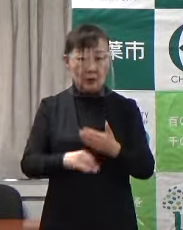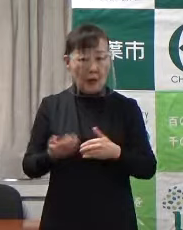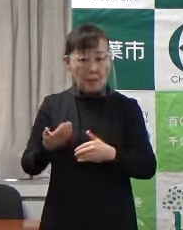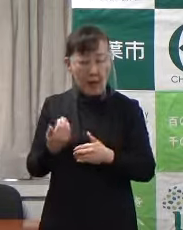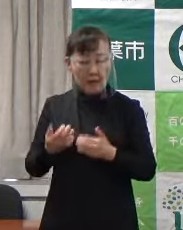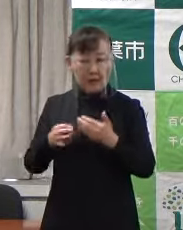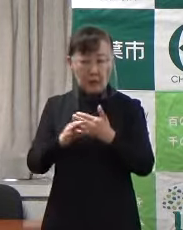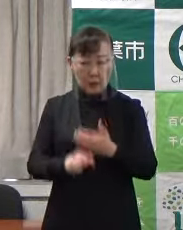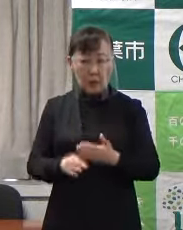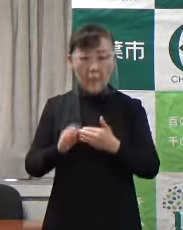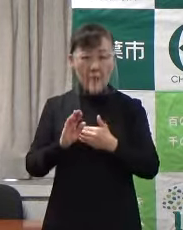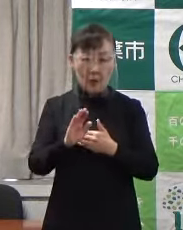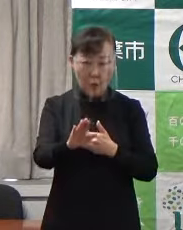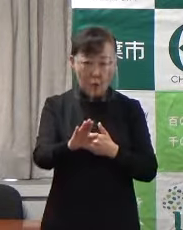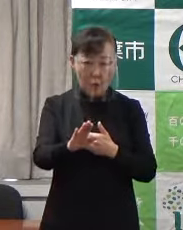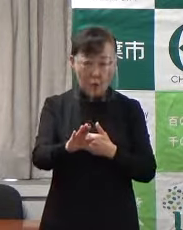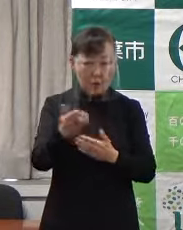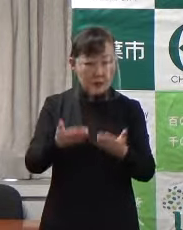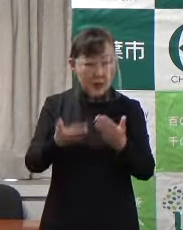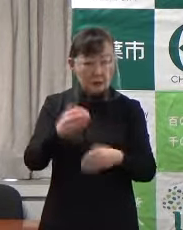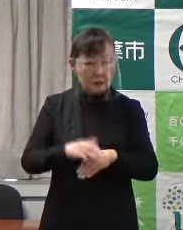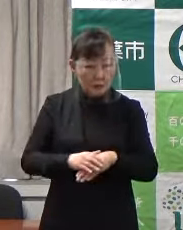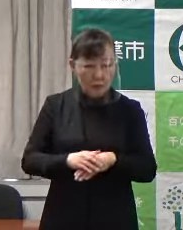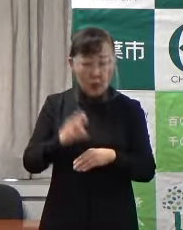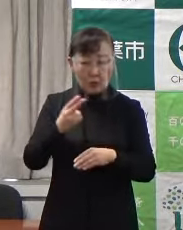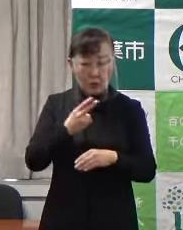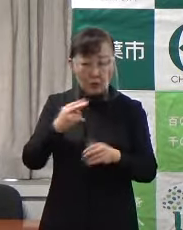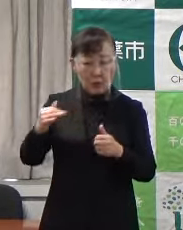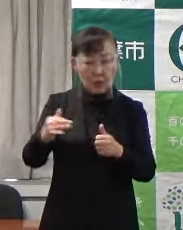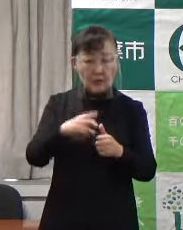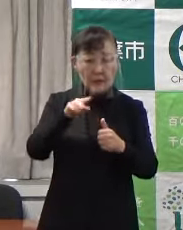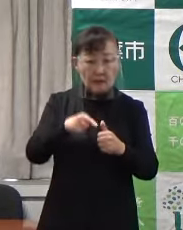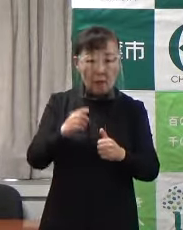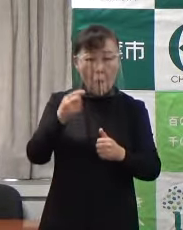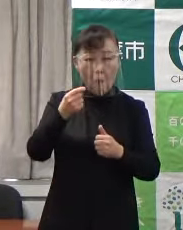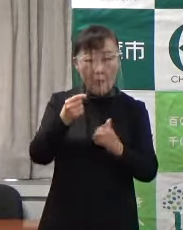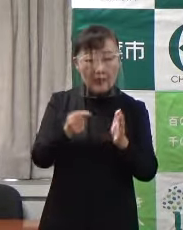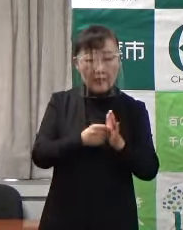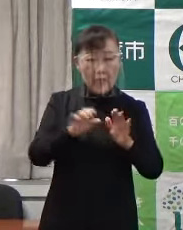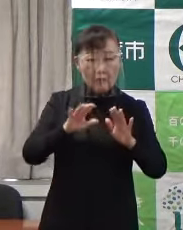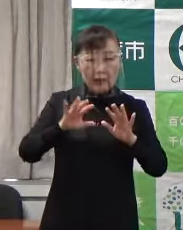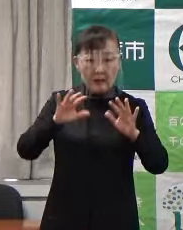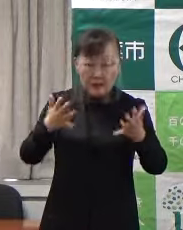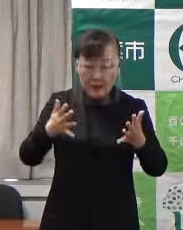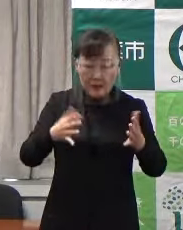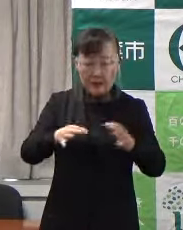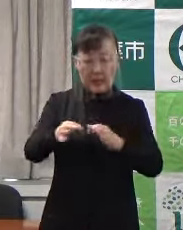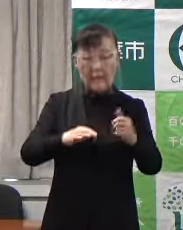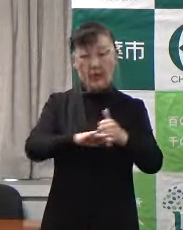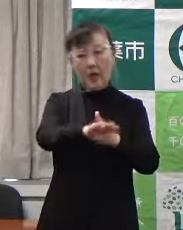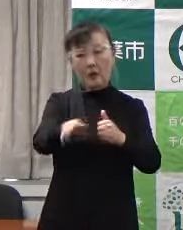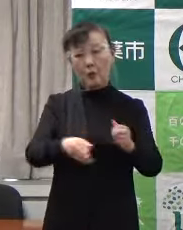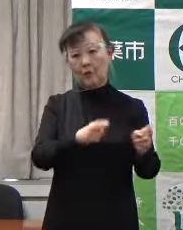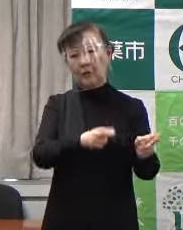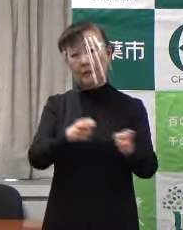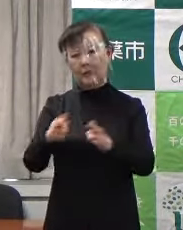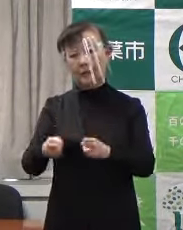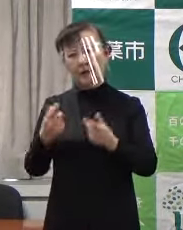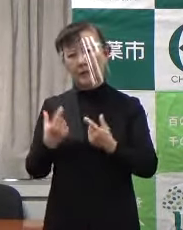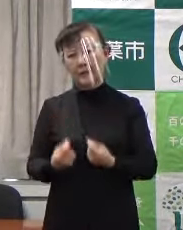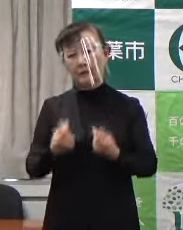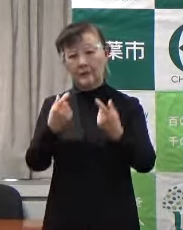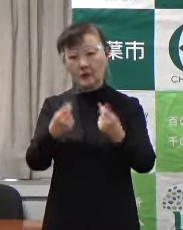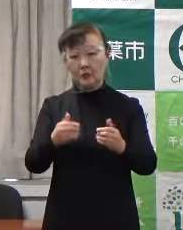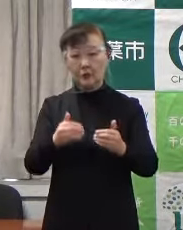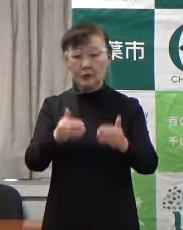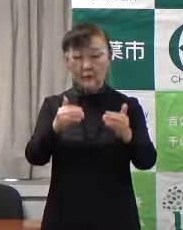行後を比較するとですね、受動喫煙にの被害を受けない形の環境整備というのは着実に進んできている